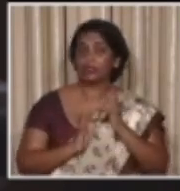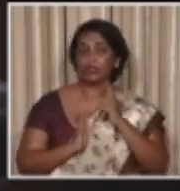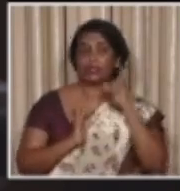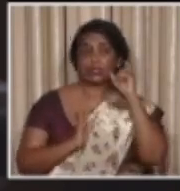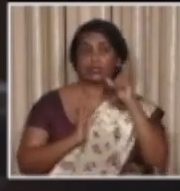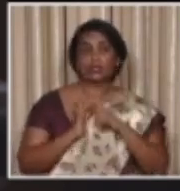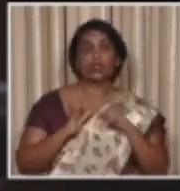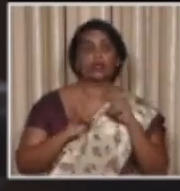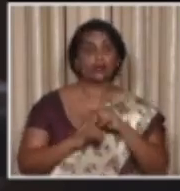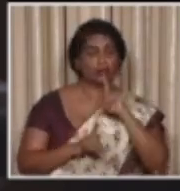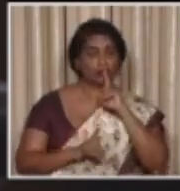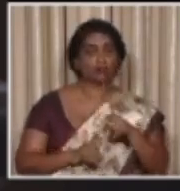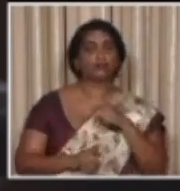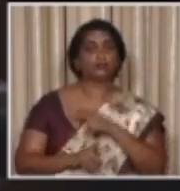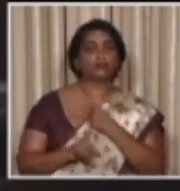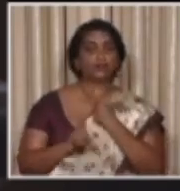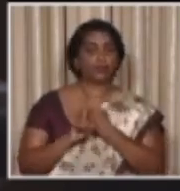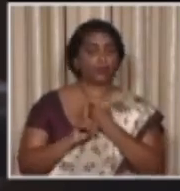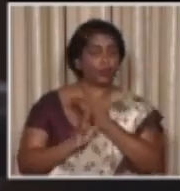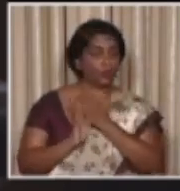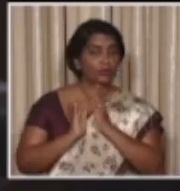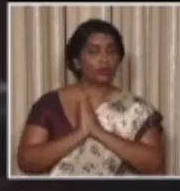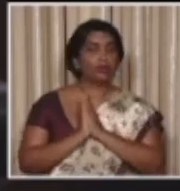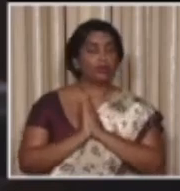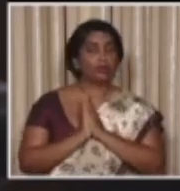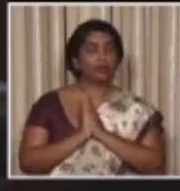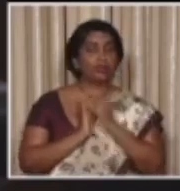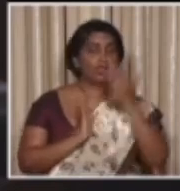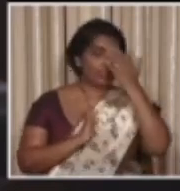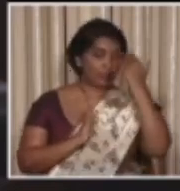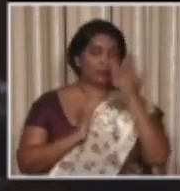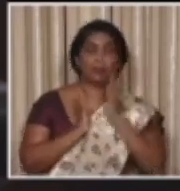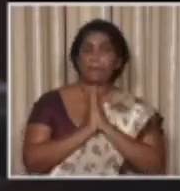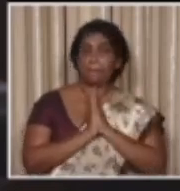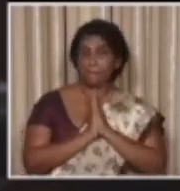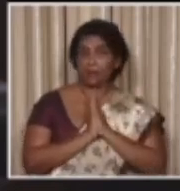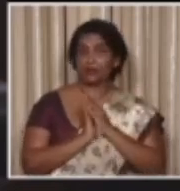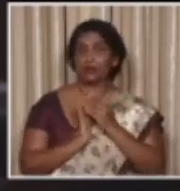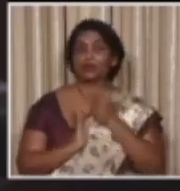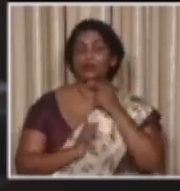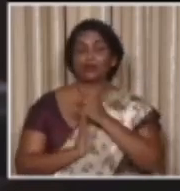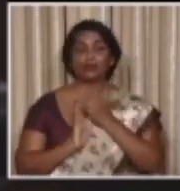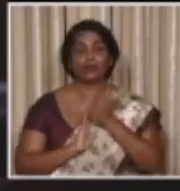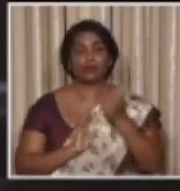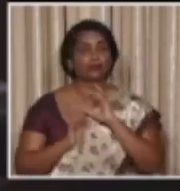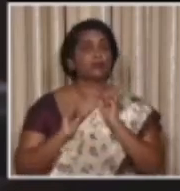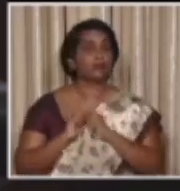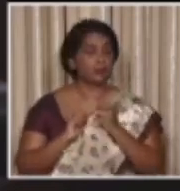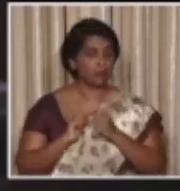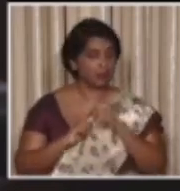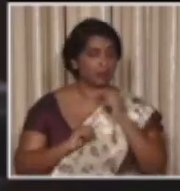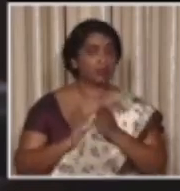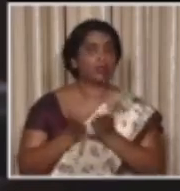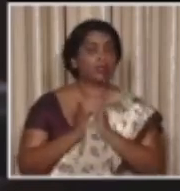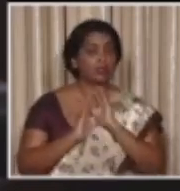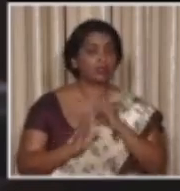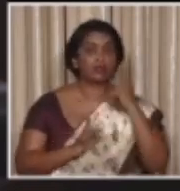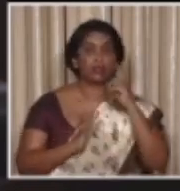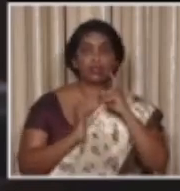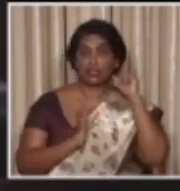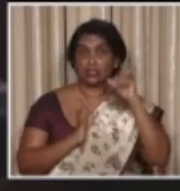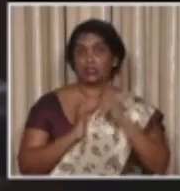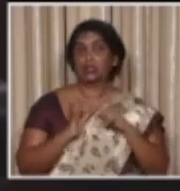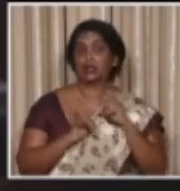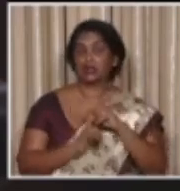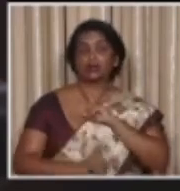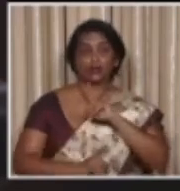බුද්ධියංශය කියනවා මේ කුරුන්දන් සිව කුරුන්දන් මේ මේ විහාරය පිළිබඳ ප්‍රශ්නයේදී ඉන්දියානු බුද්ධියංශය